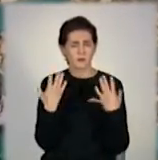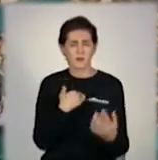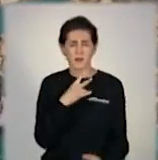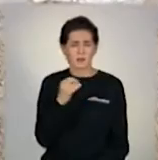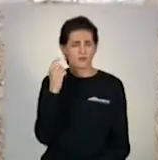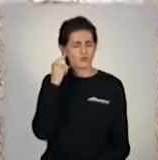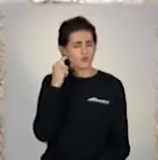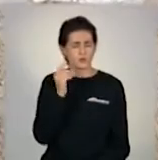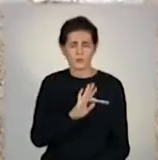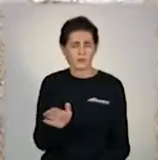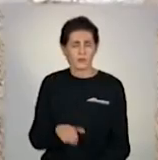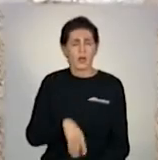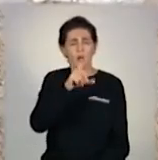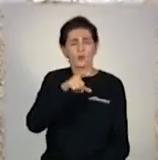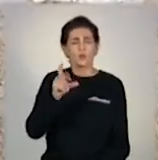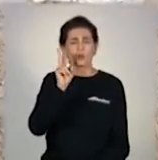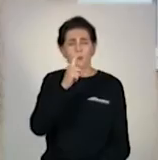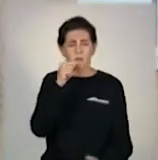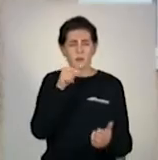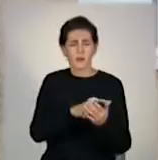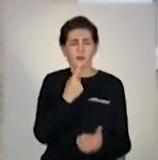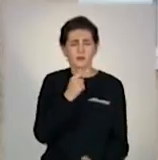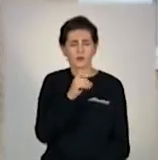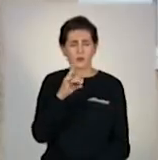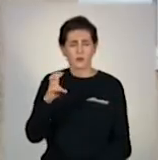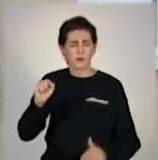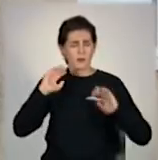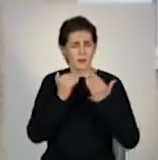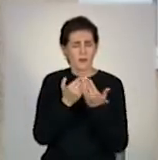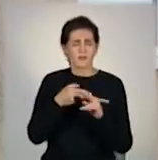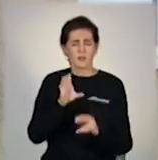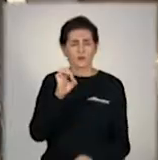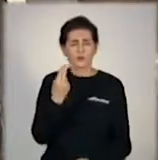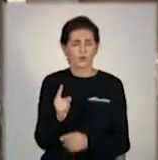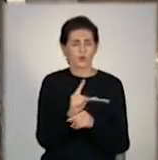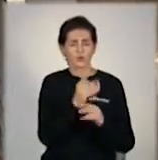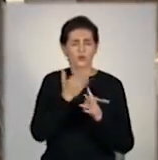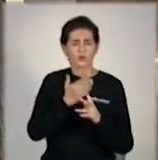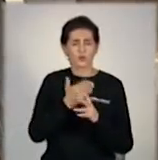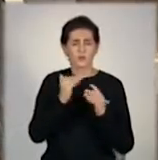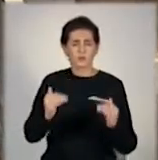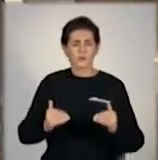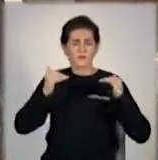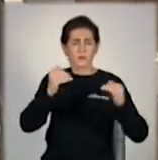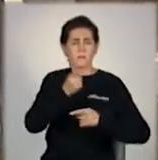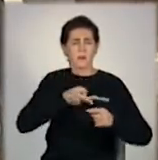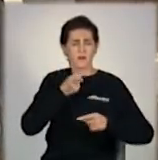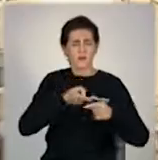не слышала. Для жителів, що опинилися у червоній зоні карантину, соціальні норми субсидії підвищили наполовину, кажуть